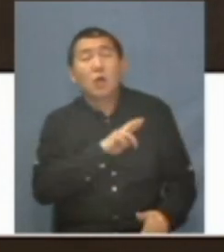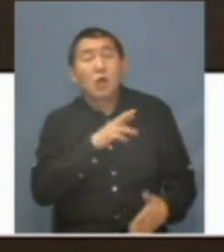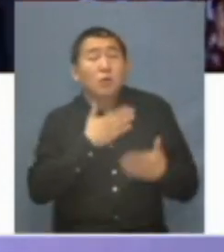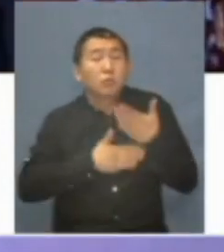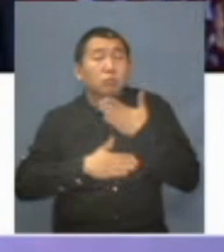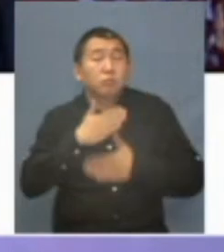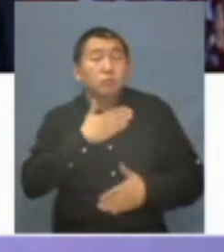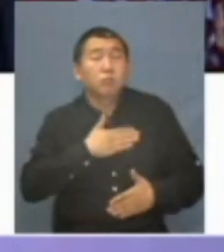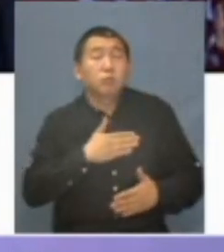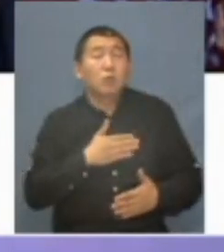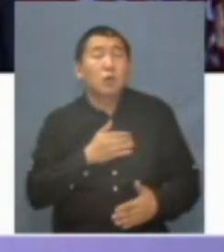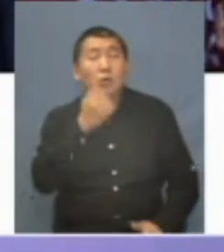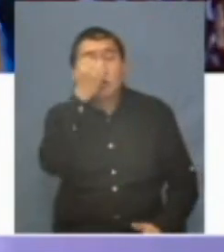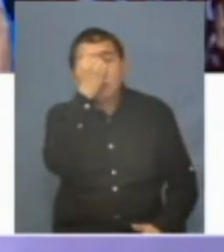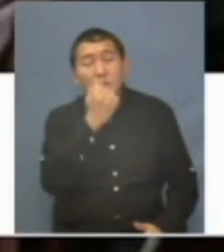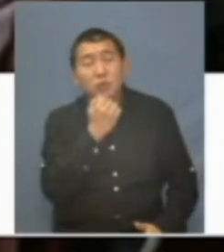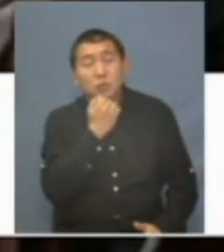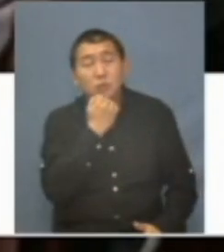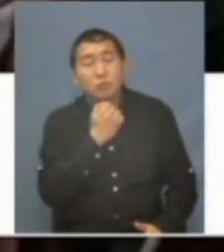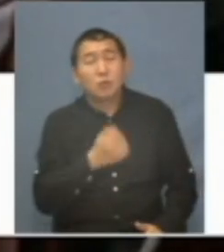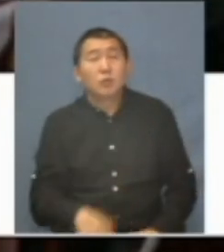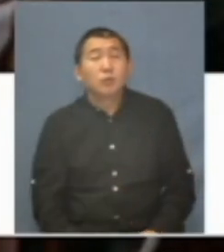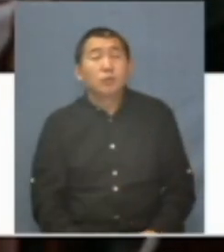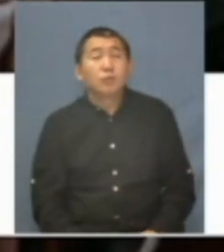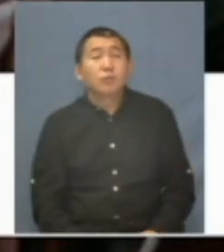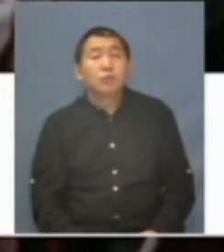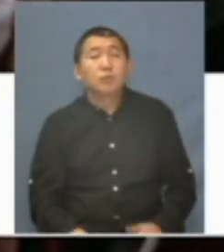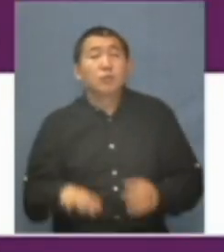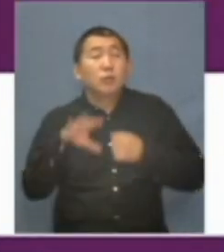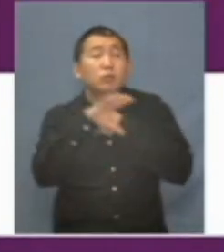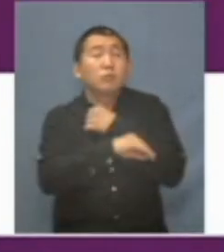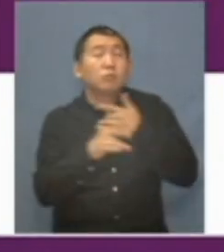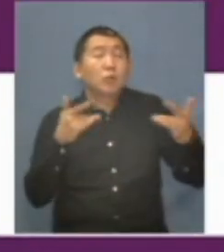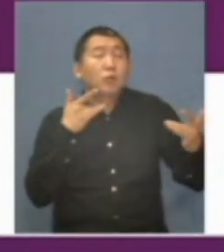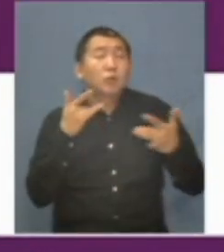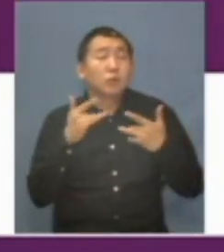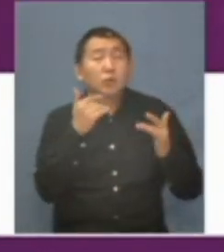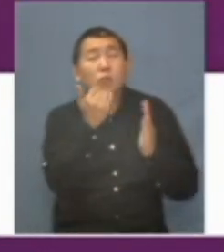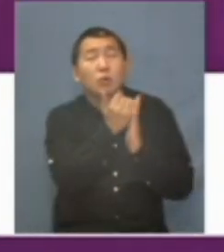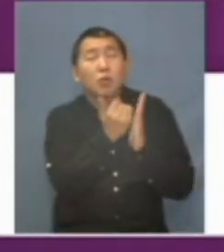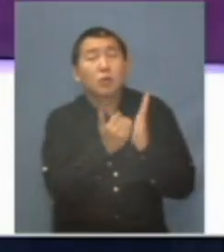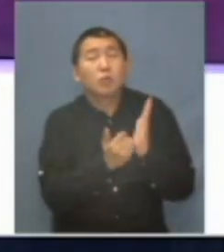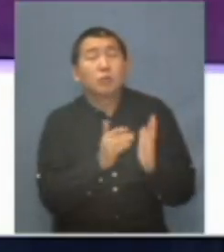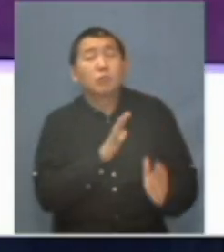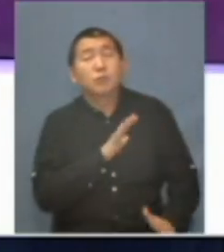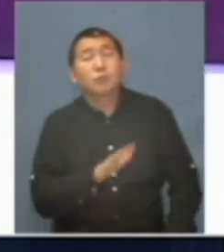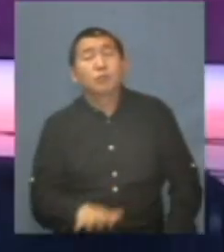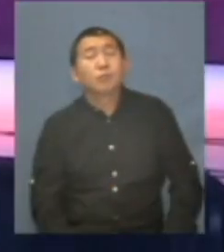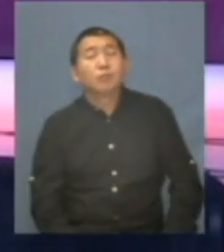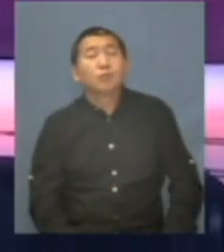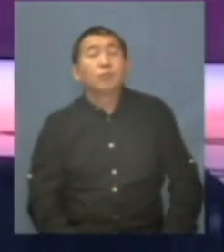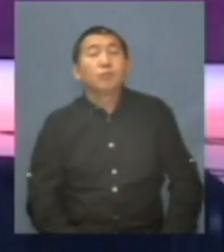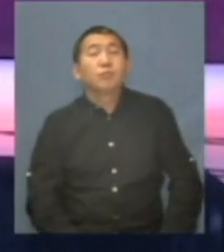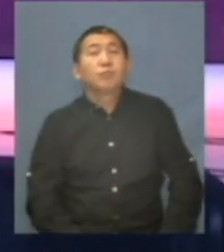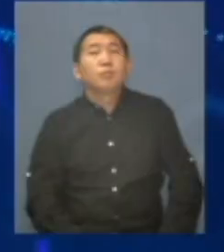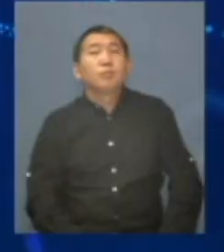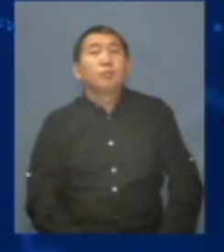Алғысымды білдіремін. Салтанатты шара соңы концерттік бағдарламаға ұласты. Нұртас Қайралдаев, Мадияр Қабиде, Шалтай, ақпарат.